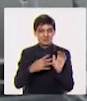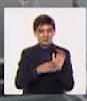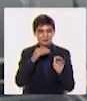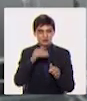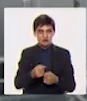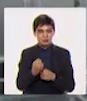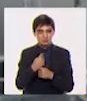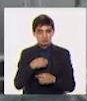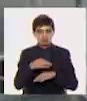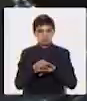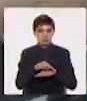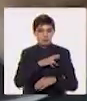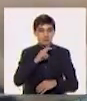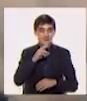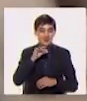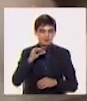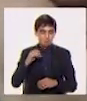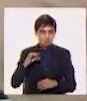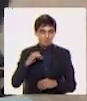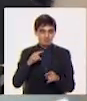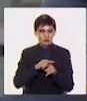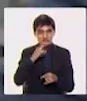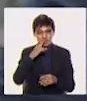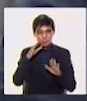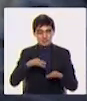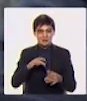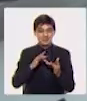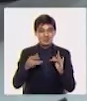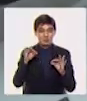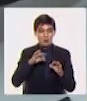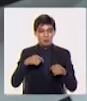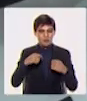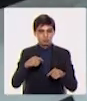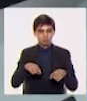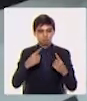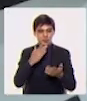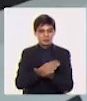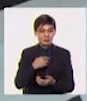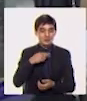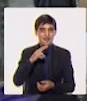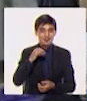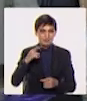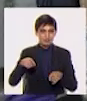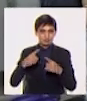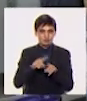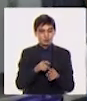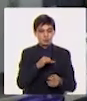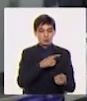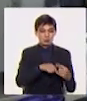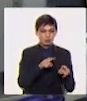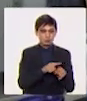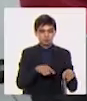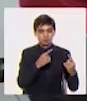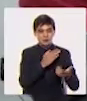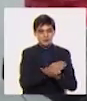жеткіздік. Каспи Қазақстандағы интернет сауданы ең жоғары деңгейге көтерді. Біз Каспийдің дамуымен қатар серіктестерінде дамуын көріп